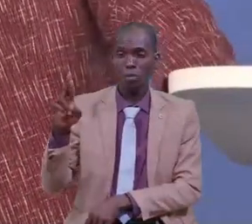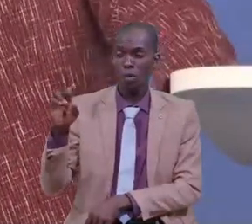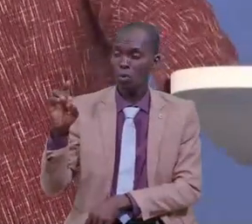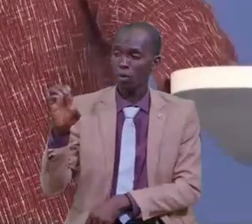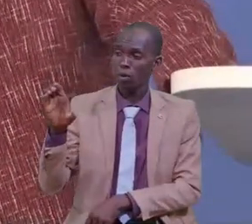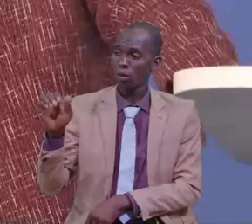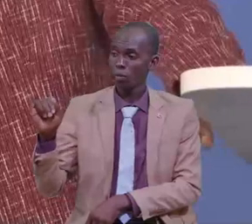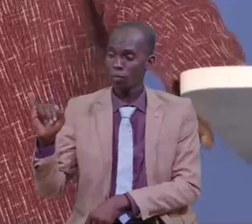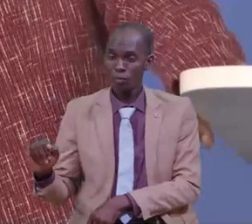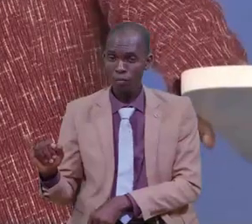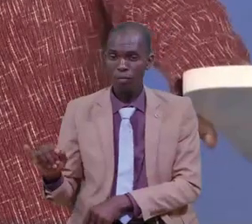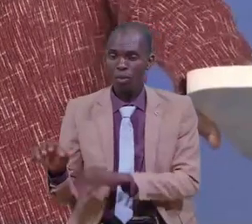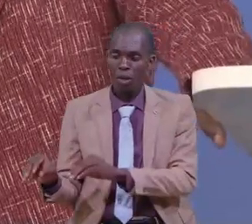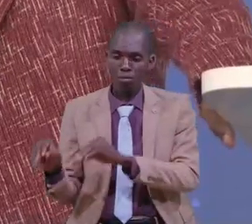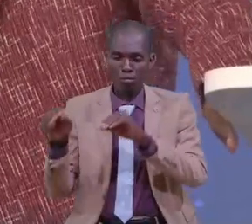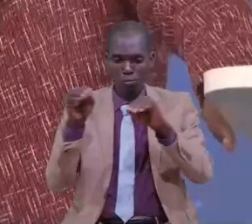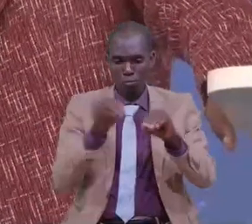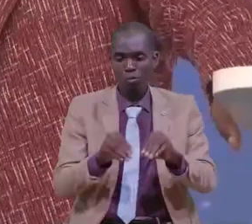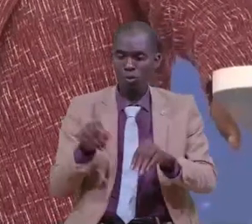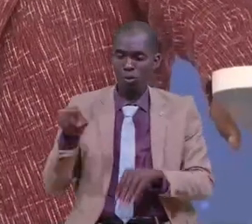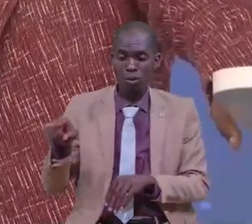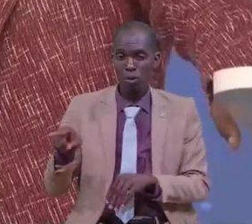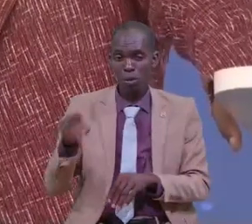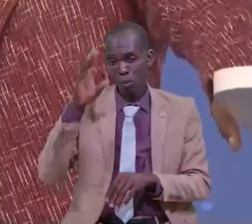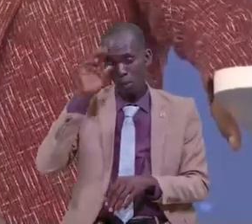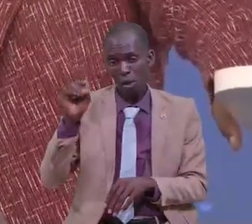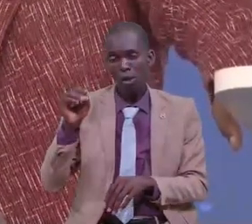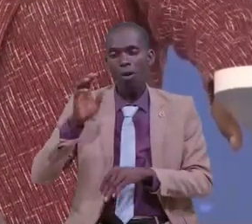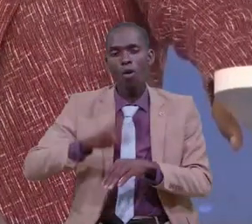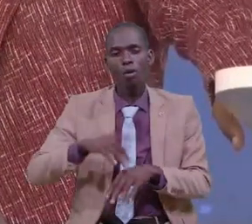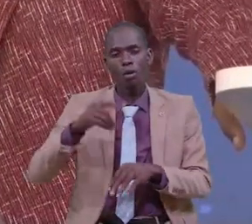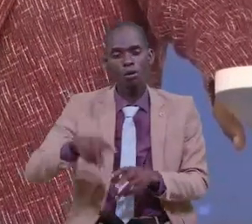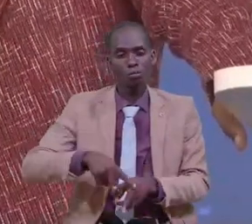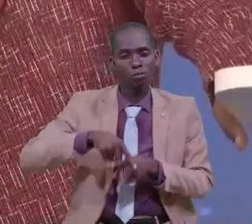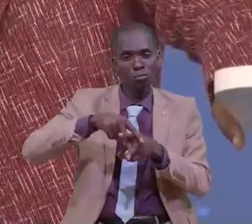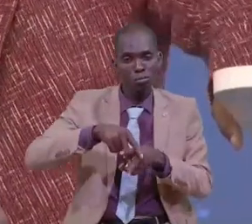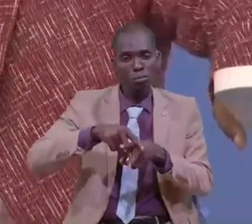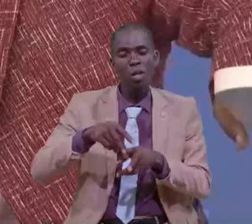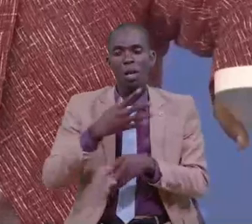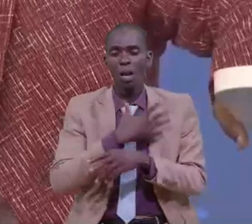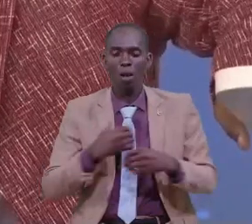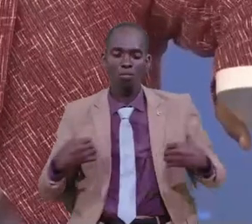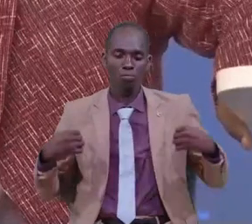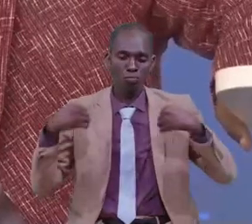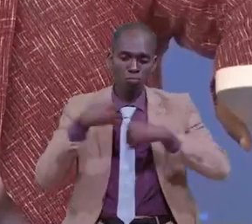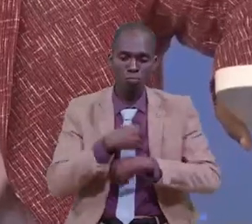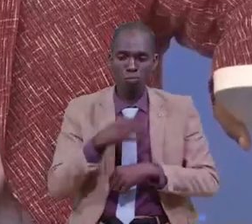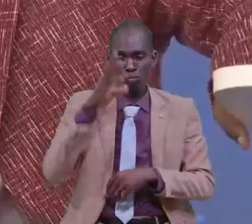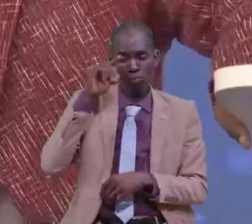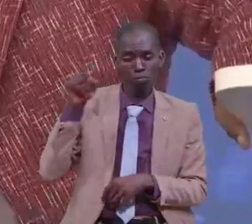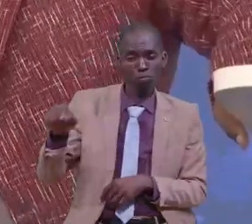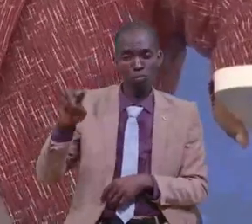Mets-le sur le cheval que je conduis. Couvre-le des habits